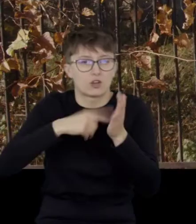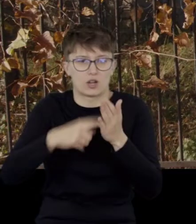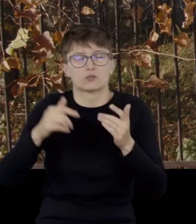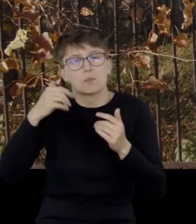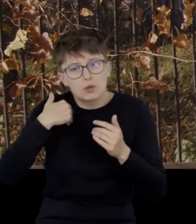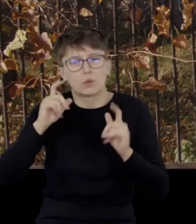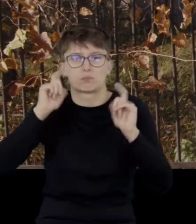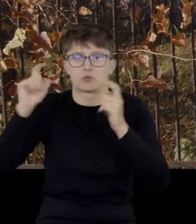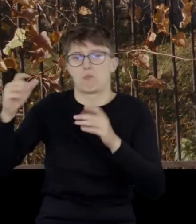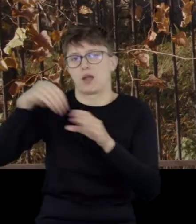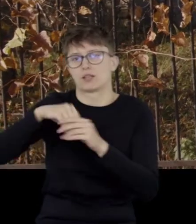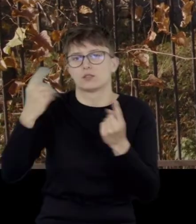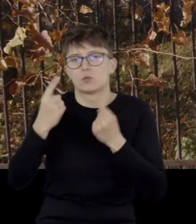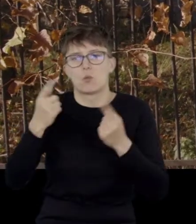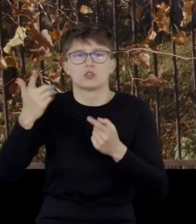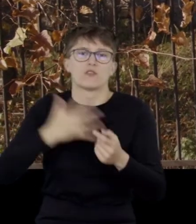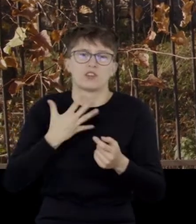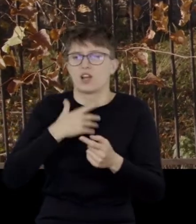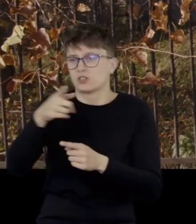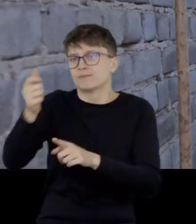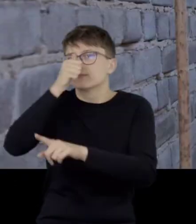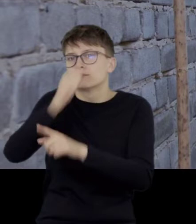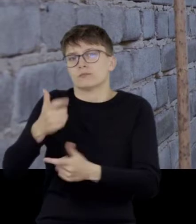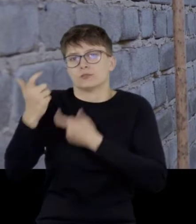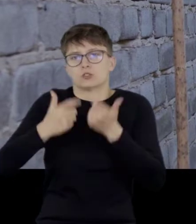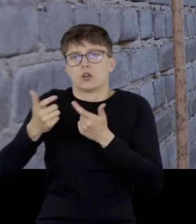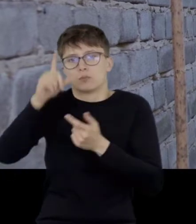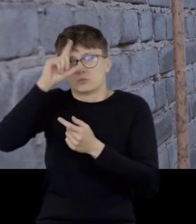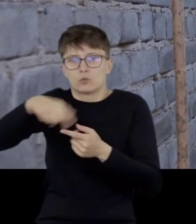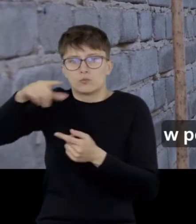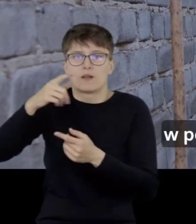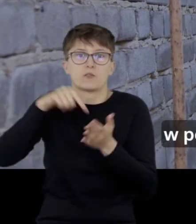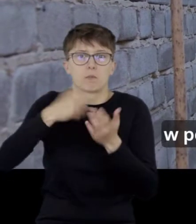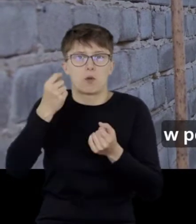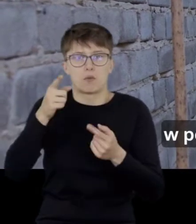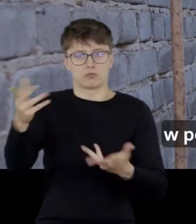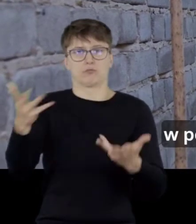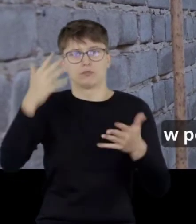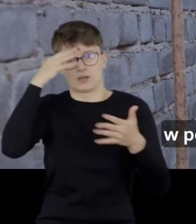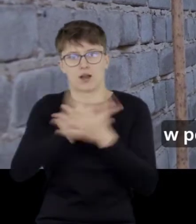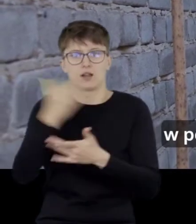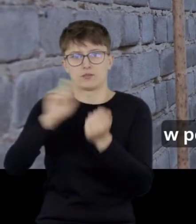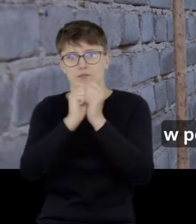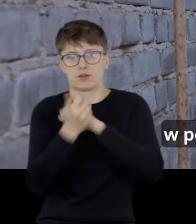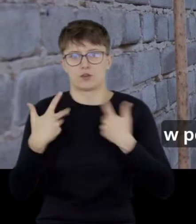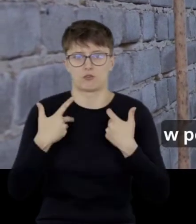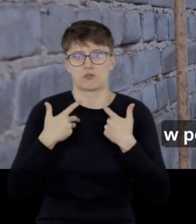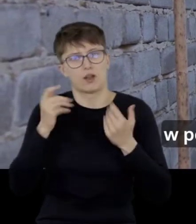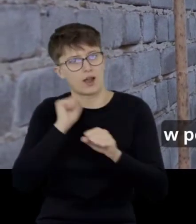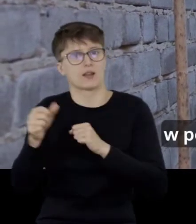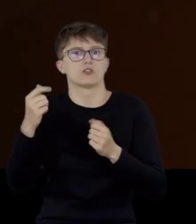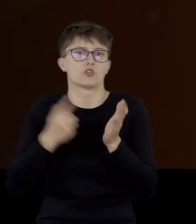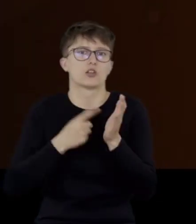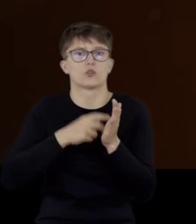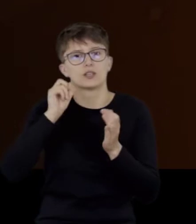razy. Są takie przypadki, że już wydaje się, że nie da się z nimi nic zrobić. W pewnym momencie zaczynają zmieniać swoje życie